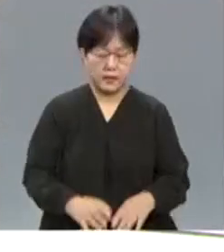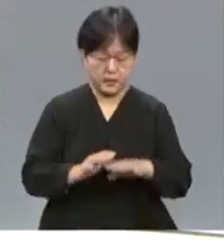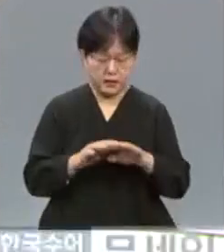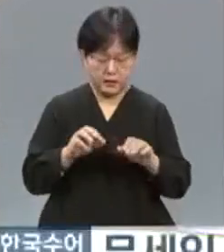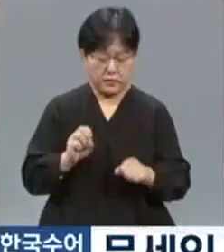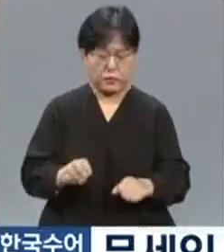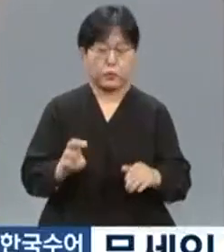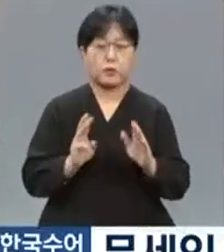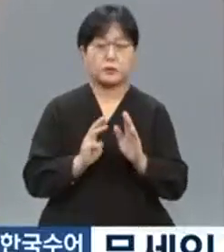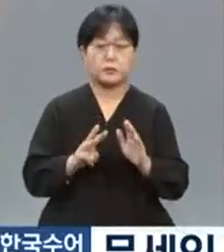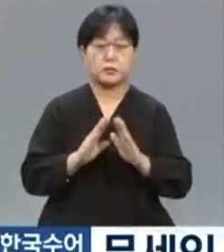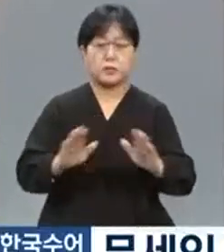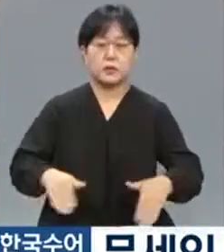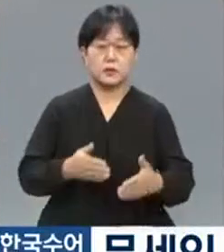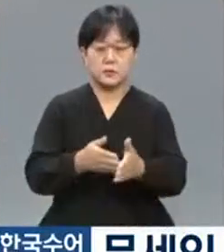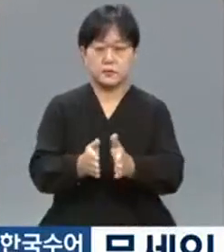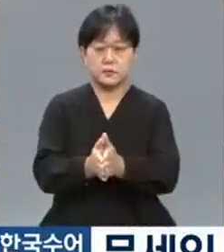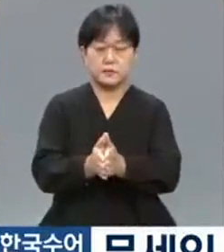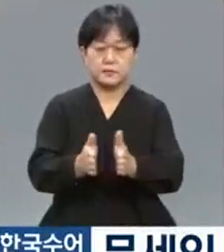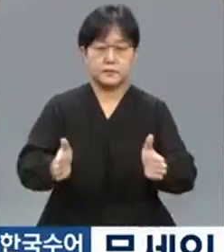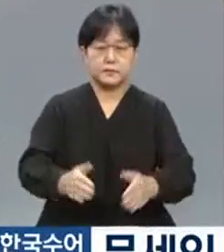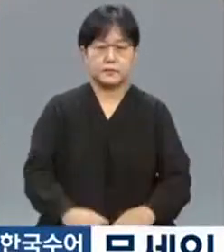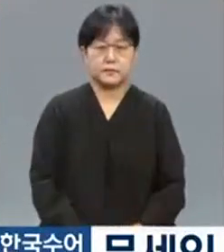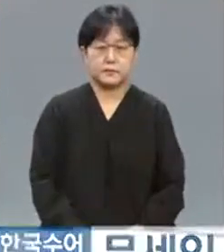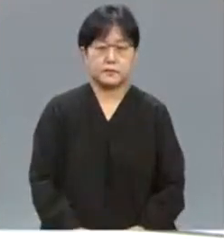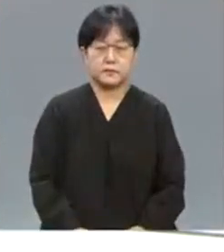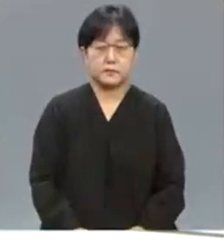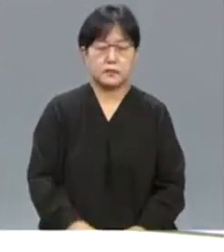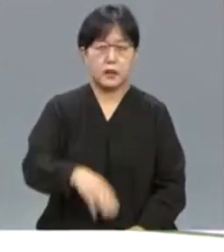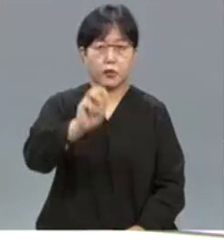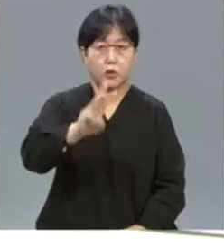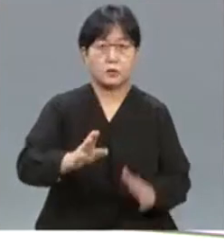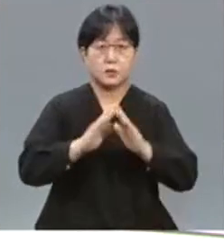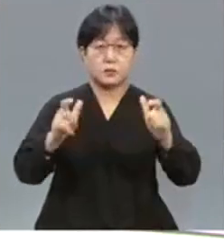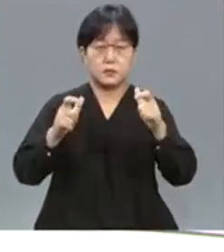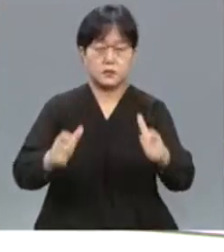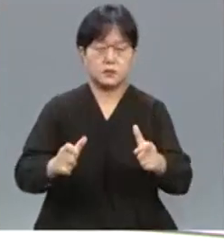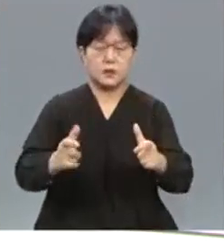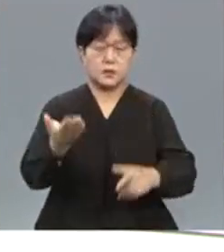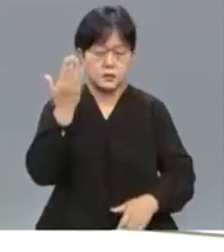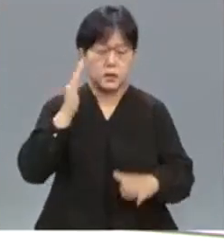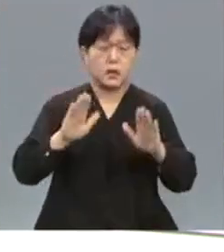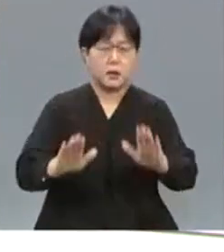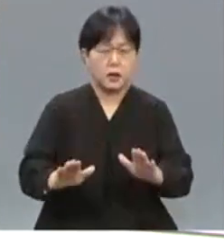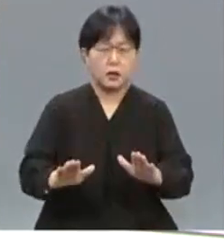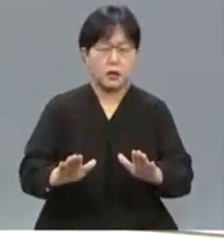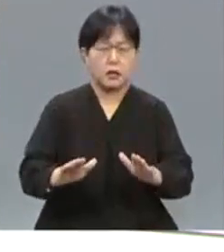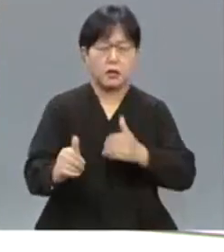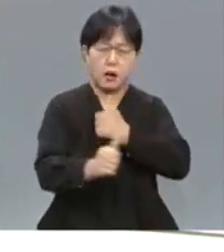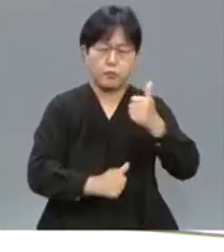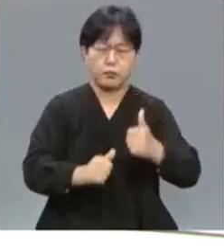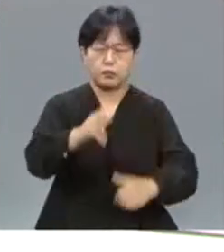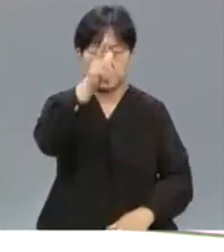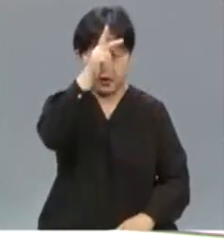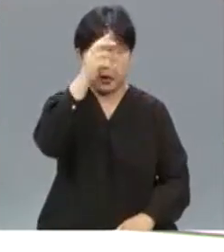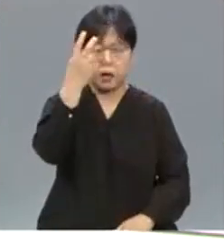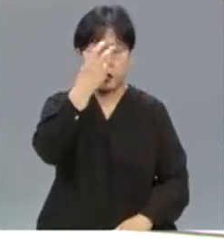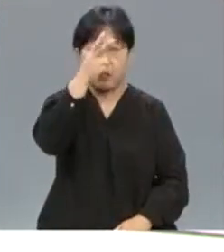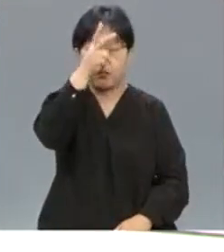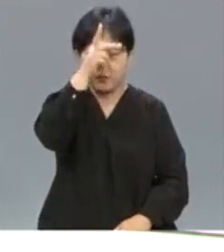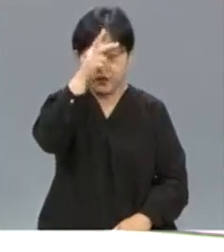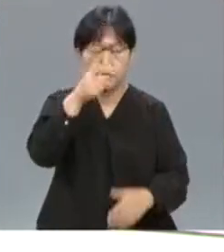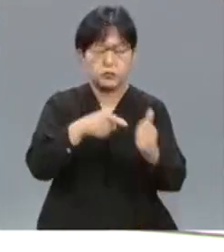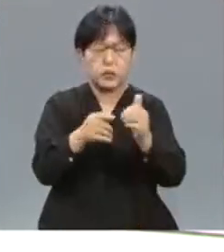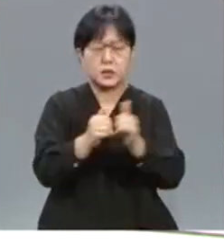여러분 안녕하십니까? 광주 전남권 KBS 9시 뉴스입니다. 광주와 전남 지역의 전 현직 고위 경찰관과 검찰